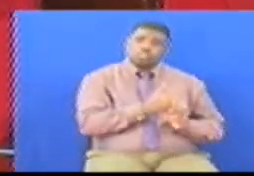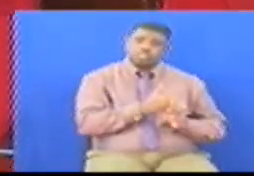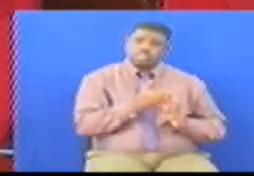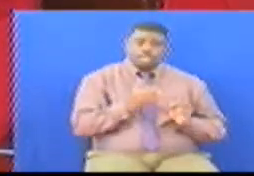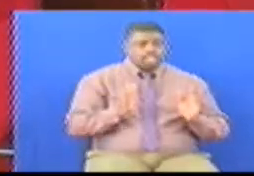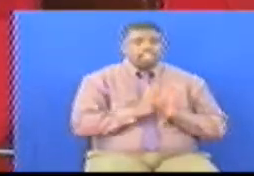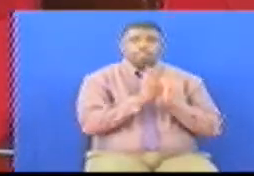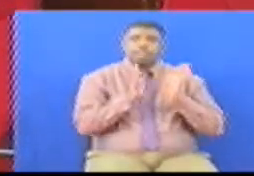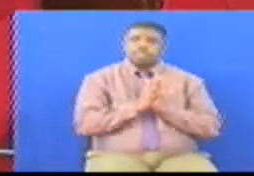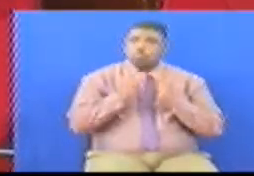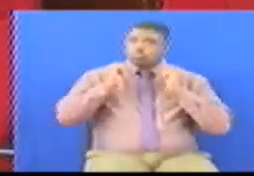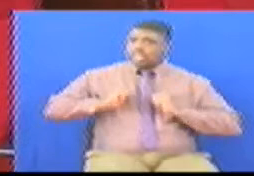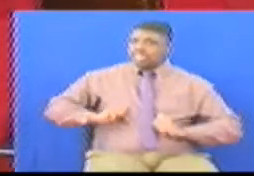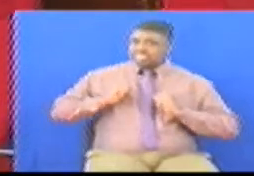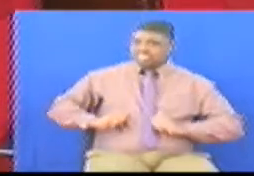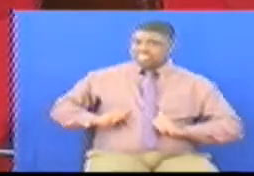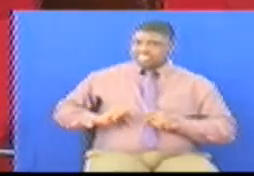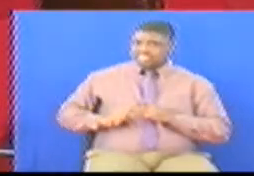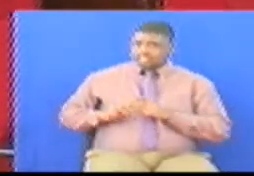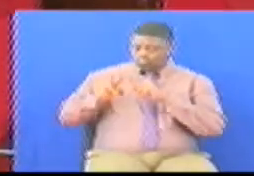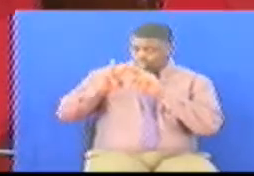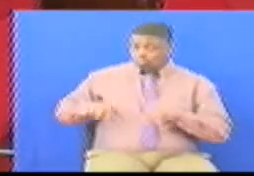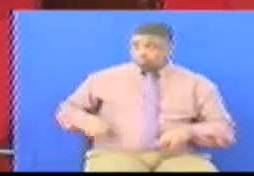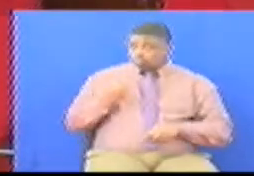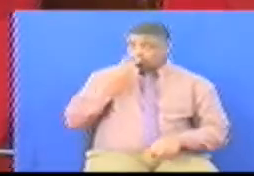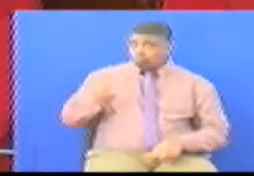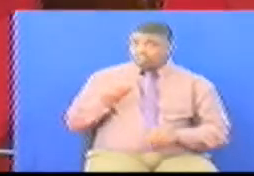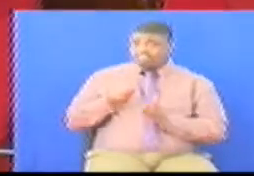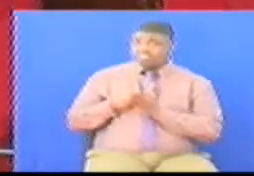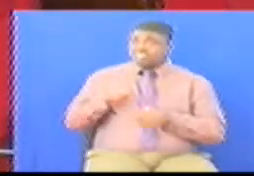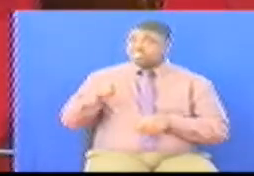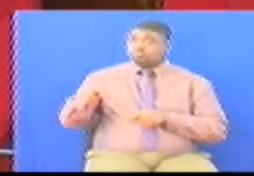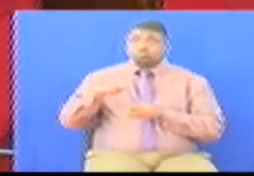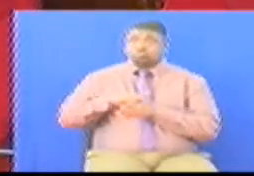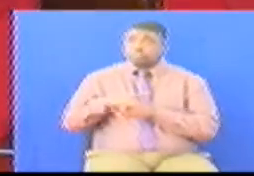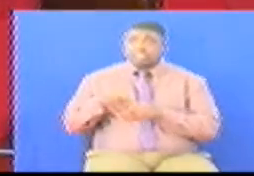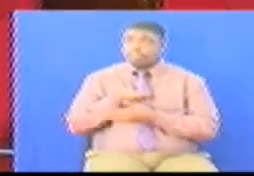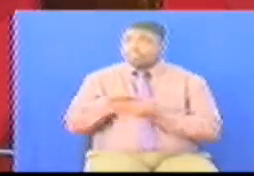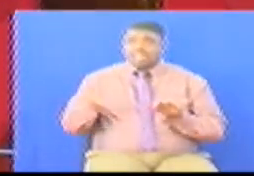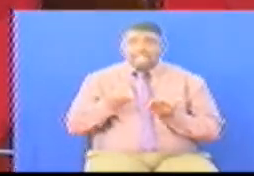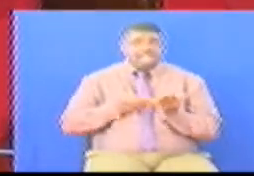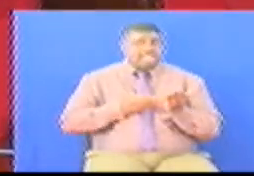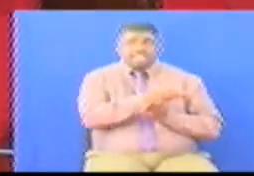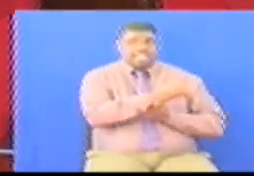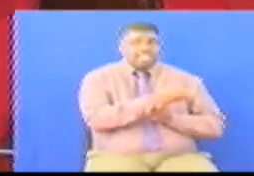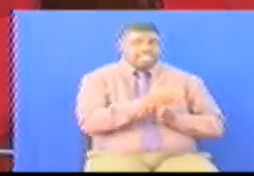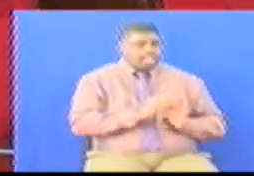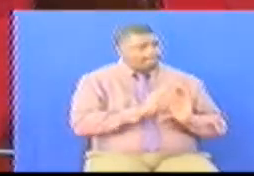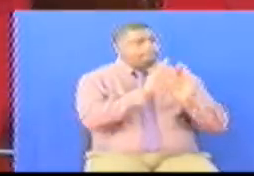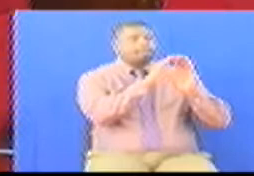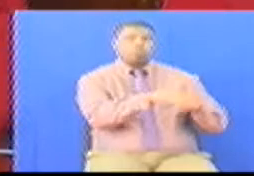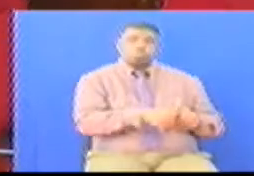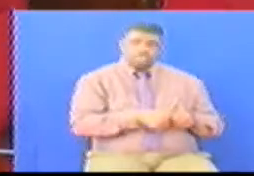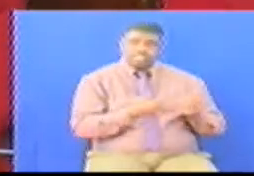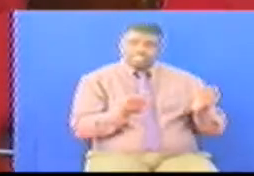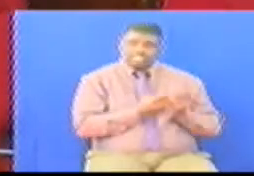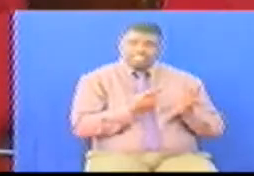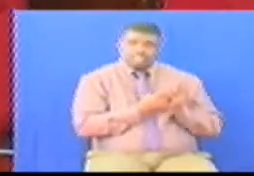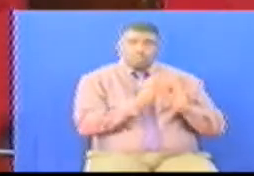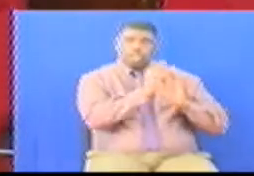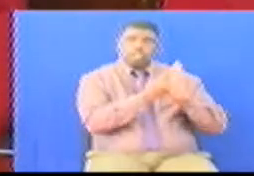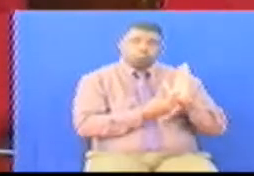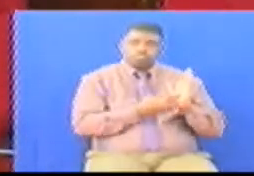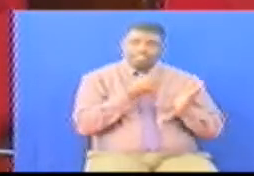festival. Hata hivyo, ukaguzi unabainisha kuwa fedha hizo zilitumika bila idhini ya bunge kama kanuni za fedha za umma